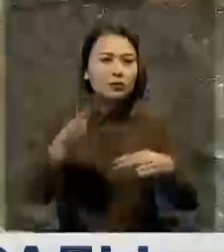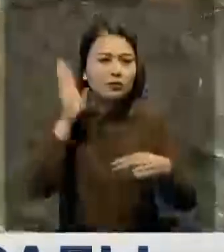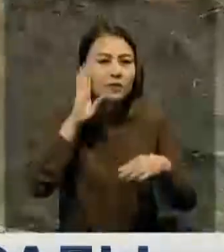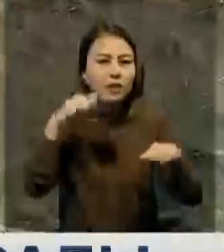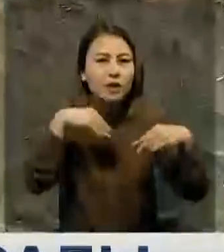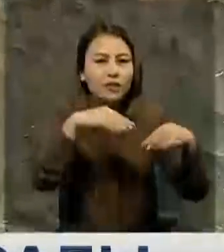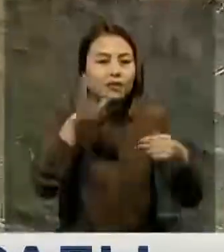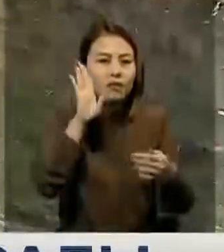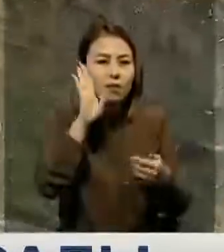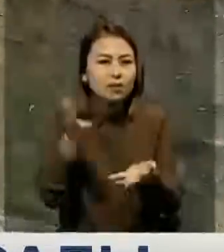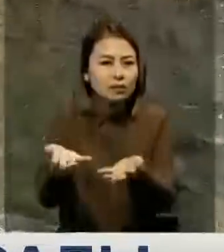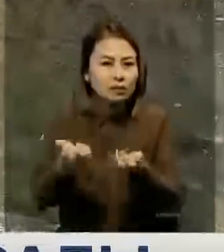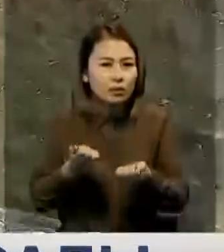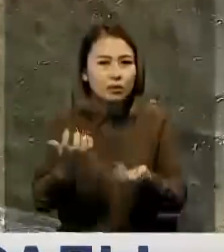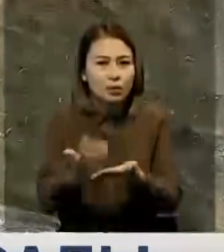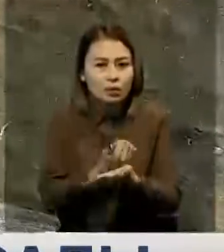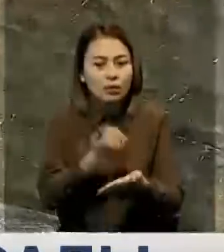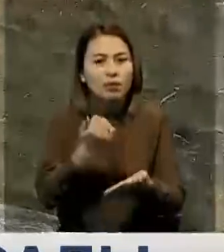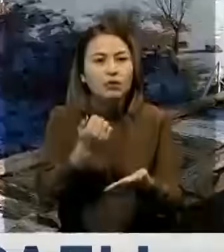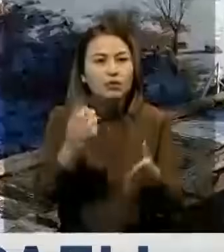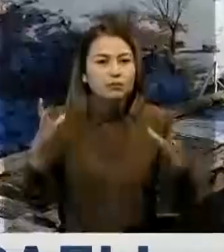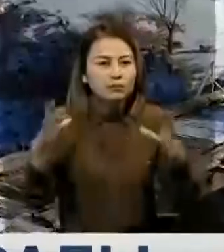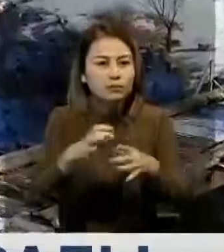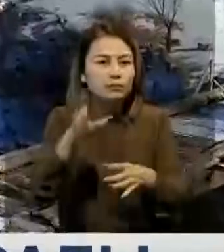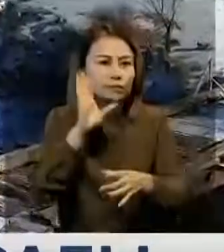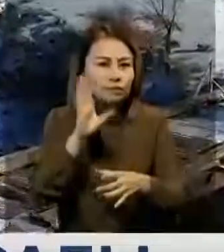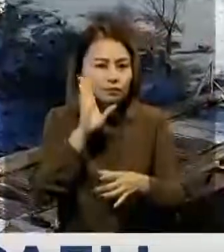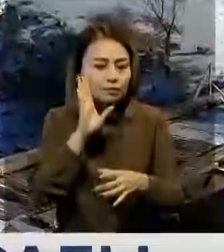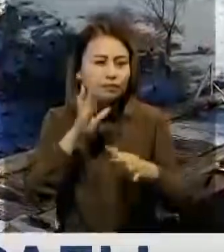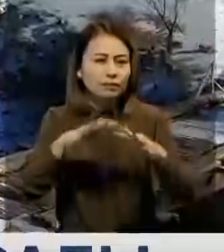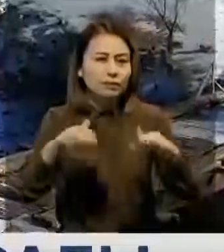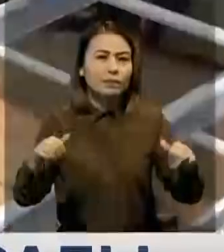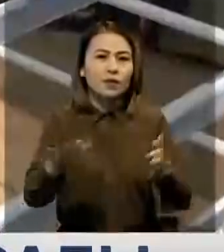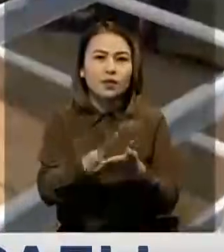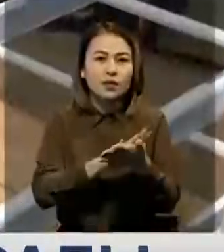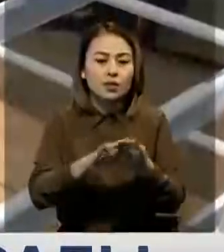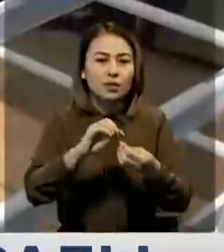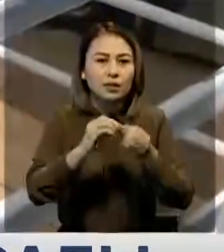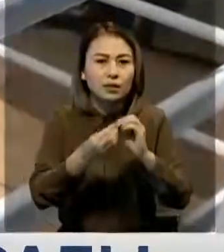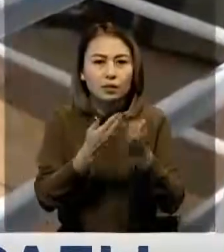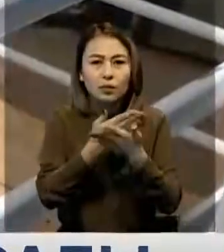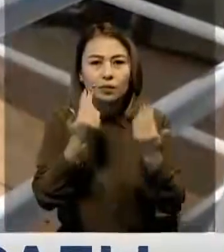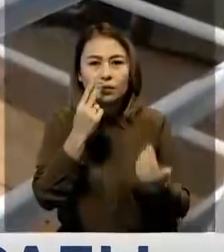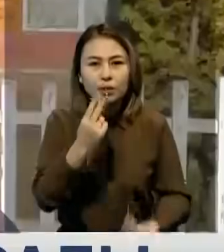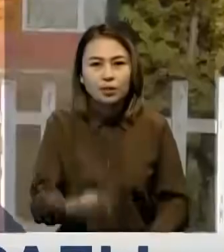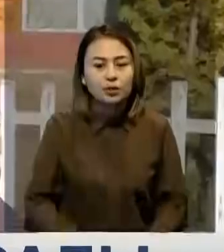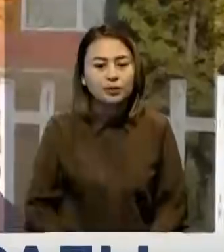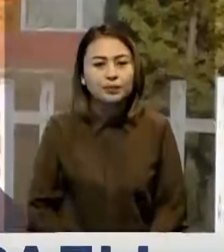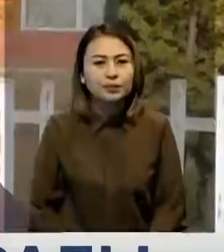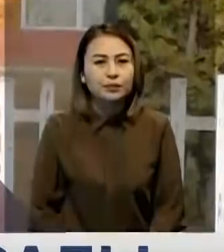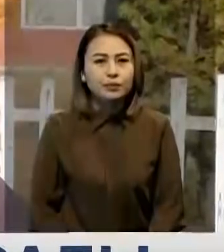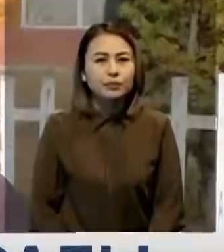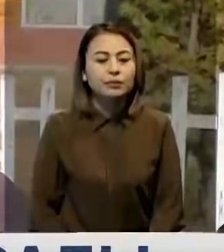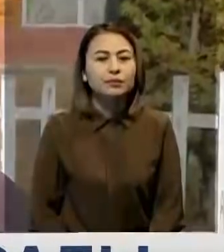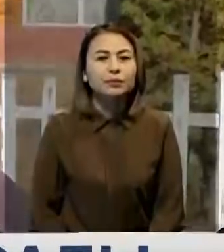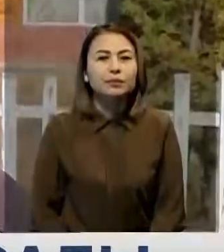шамадан тыс су алуға мәжбүр болған. Десе де жергілікті жұрт көлдің тартылуынан ешқандай қиындық көріп отырған жоқ. Емі бұл